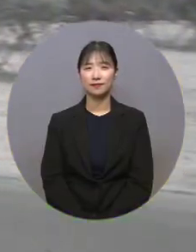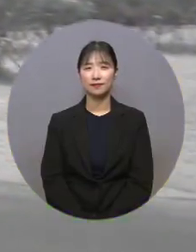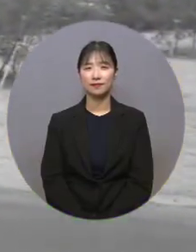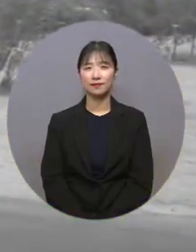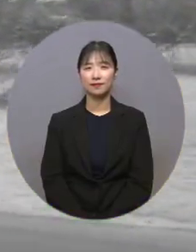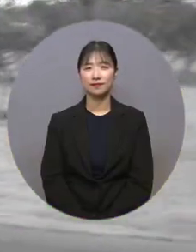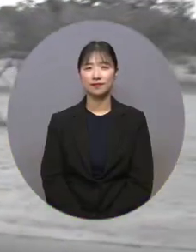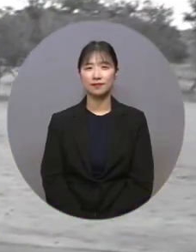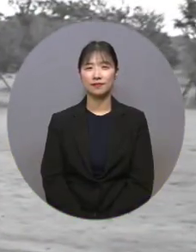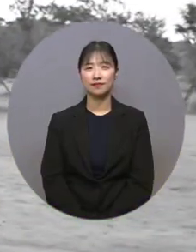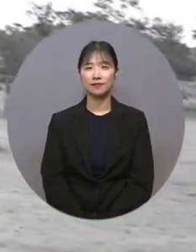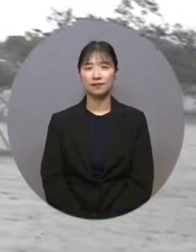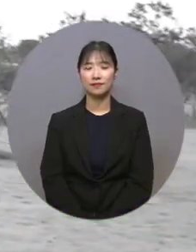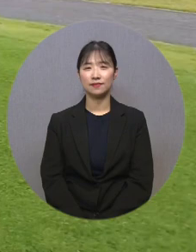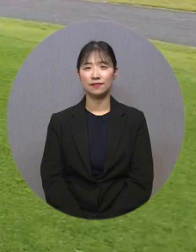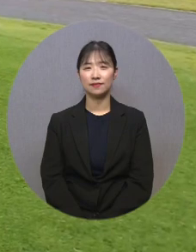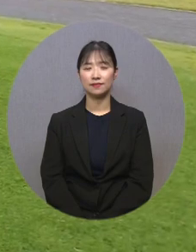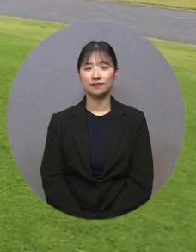이거